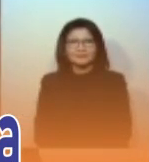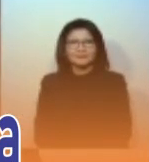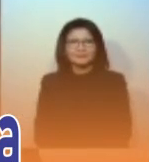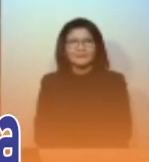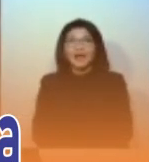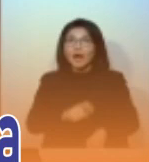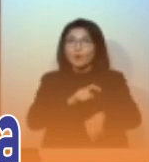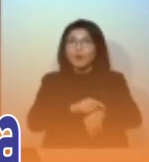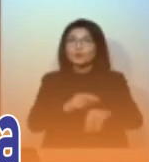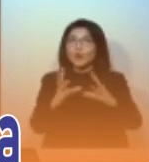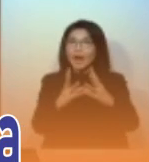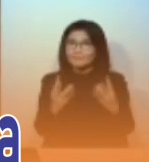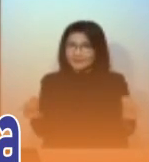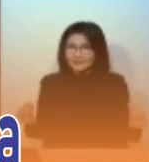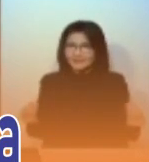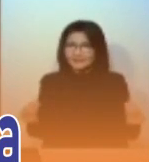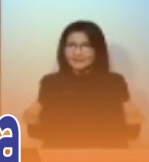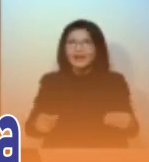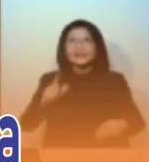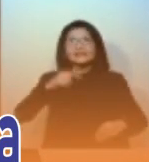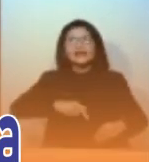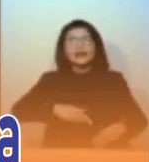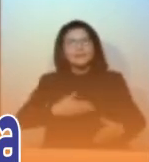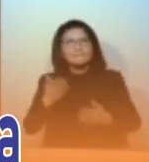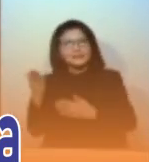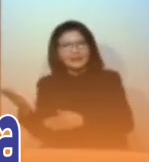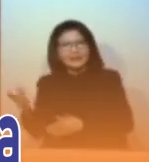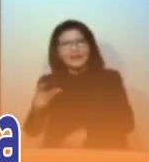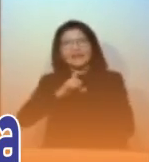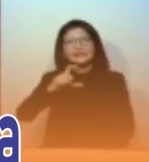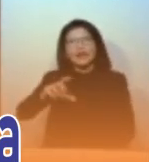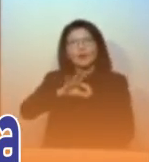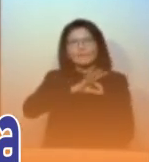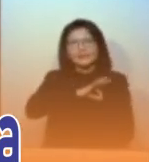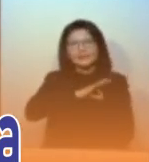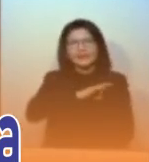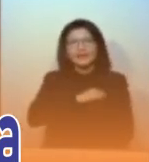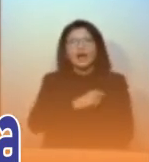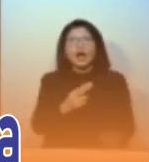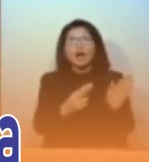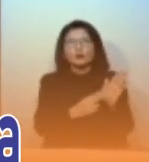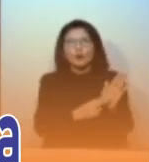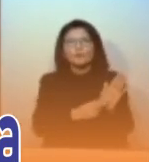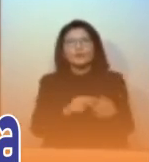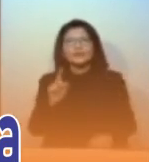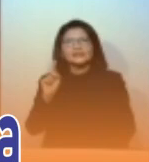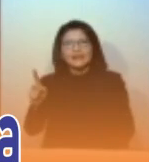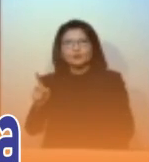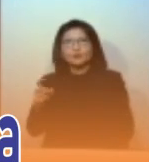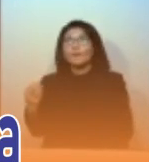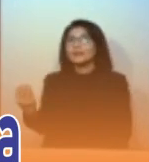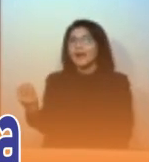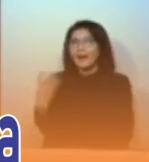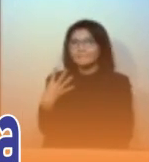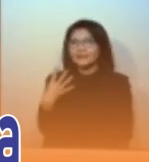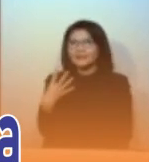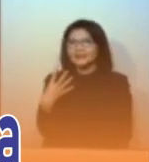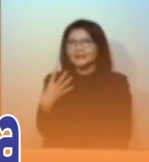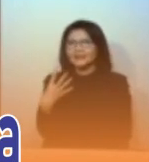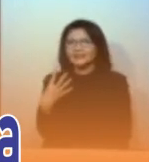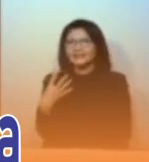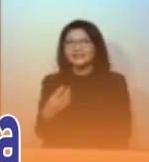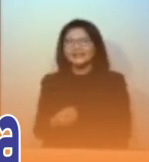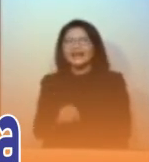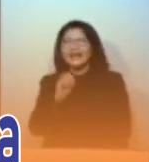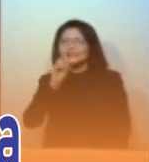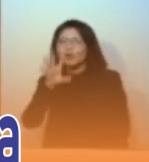Waktu Anda habis, Bapak. Dan selanjutnya kami persilakan kepada calon presiden nomor urut 1 untuk menanggapi jawaban